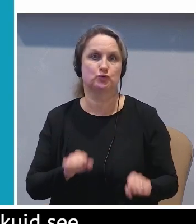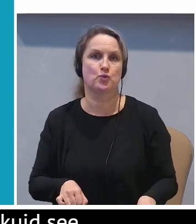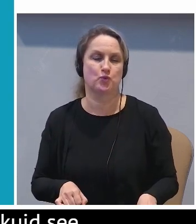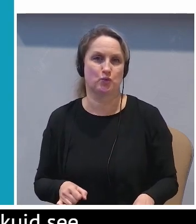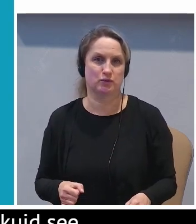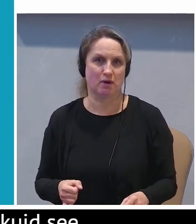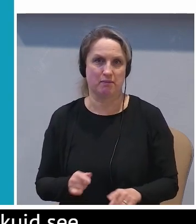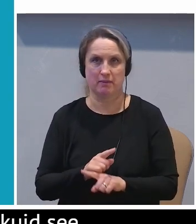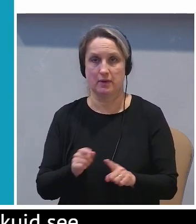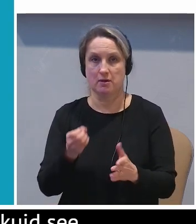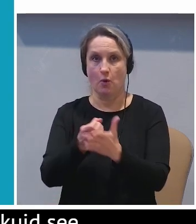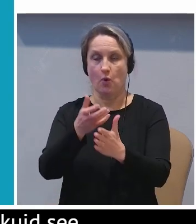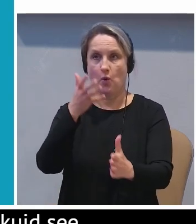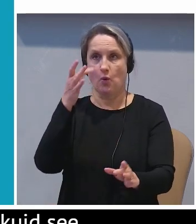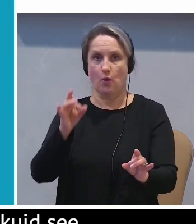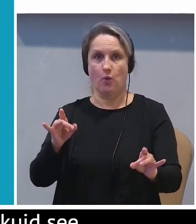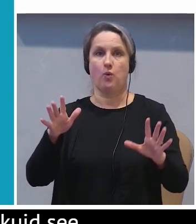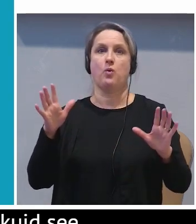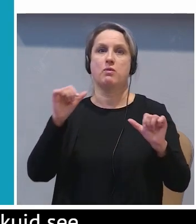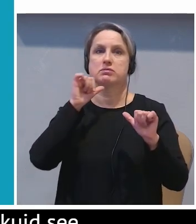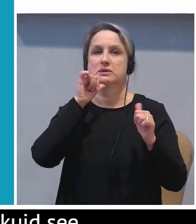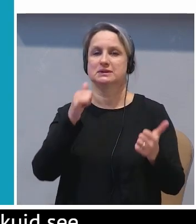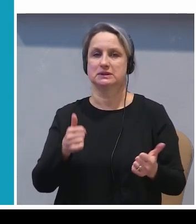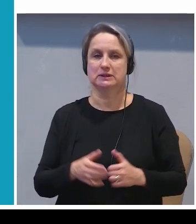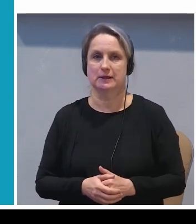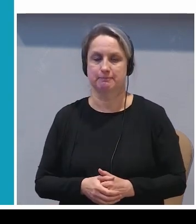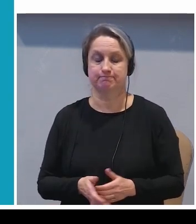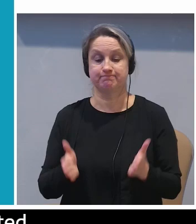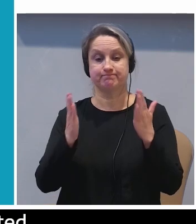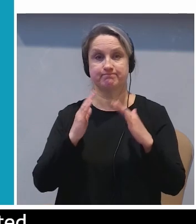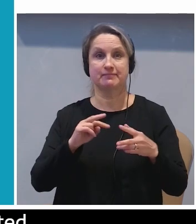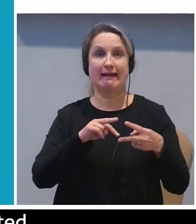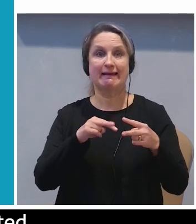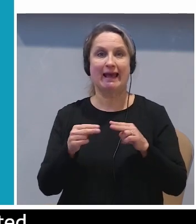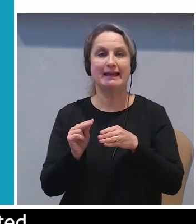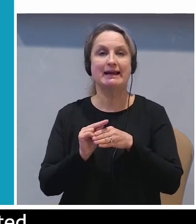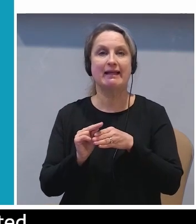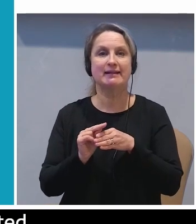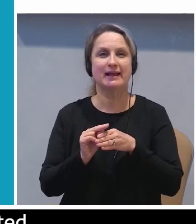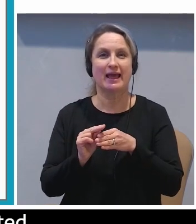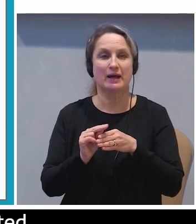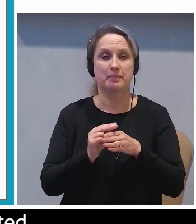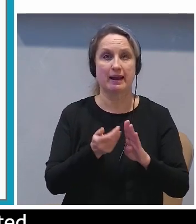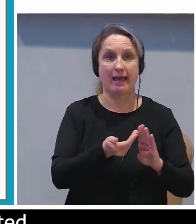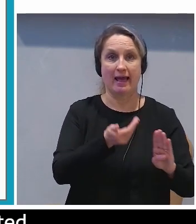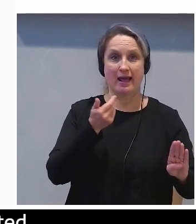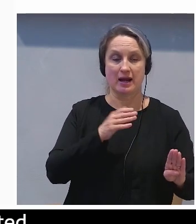Siin näete geeni redigeerimist, see on pisut teistsugune geeniteraapia vorm, enne rääkisin ma geeni